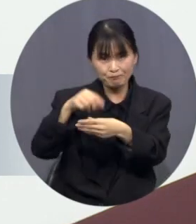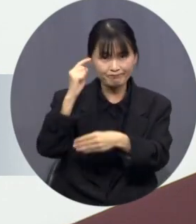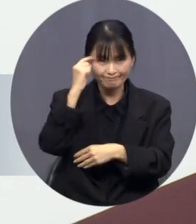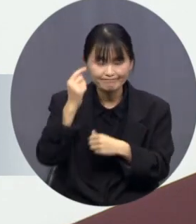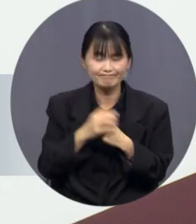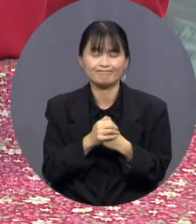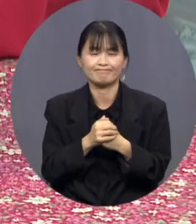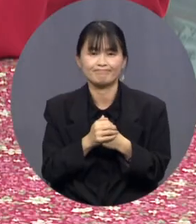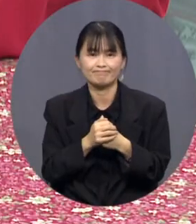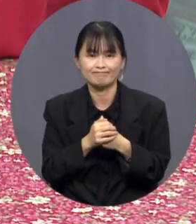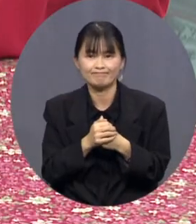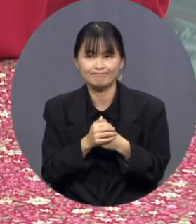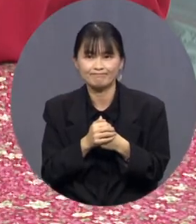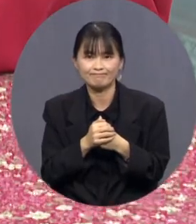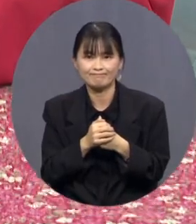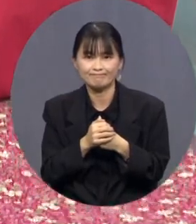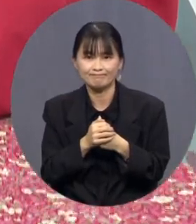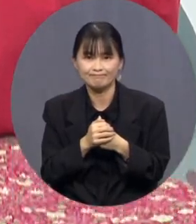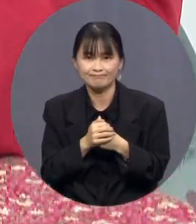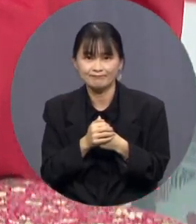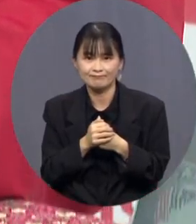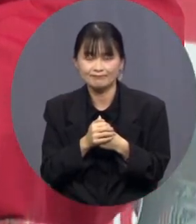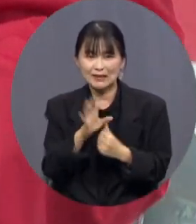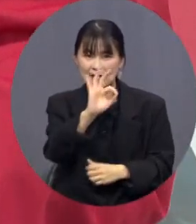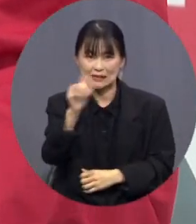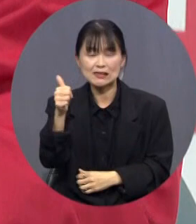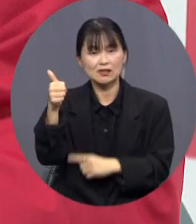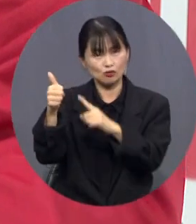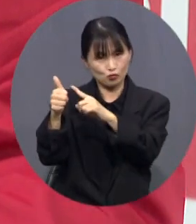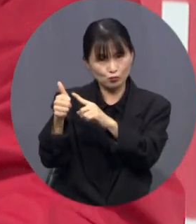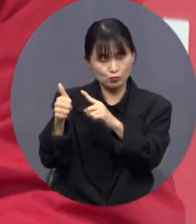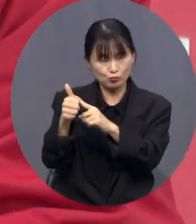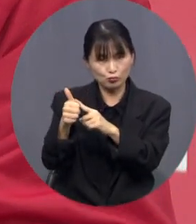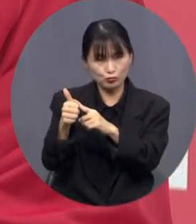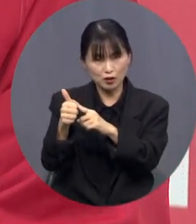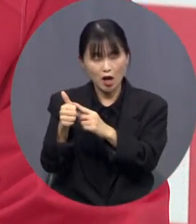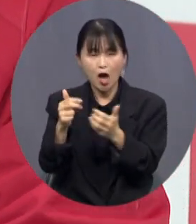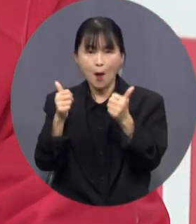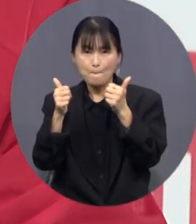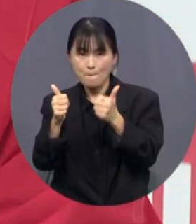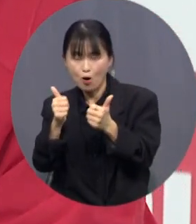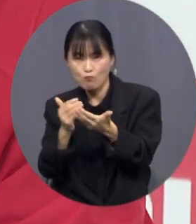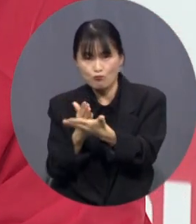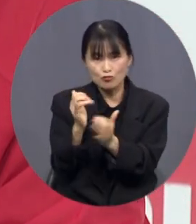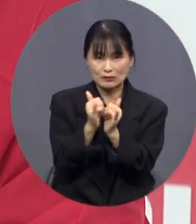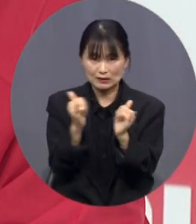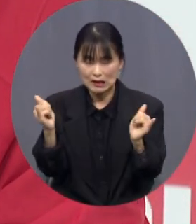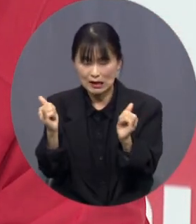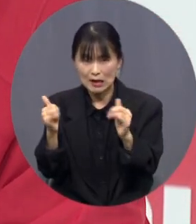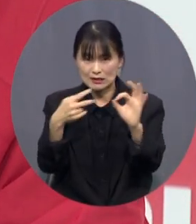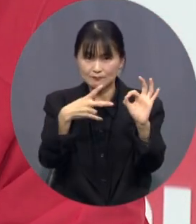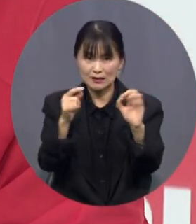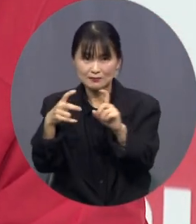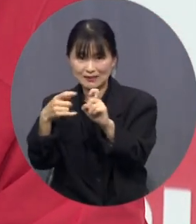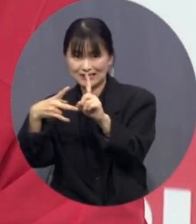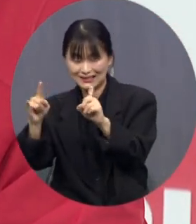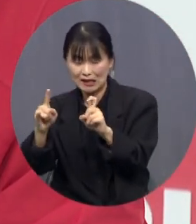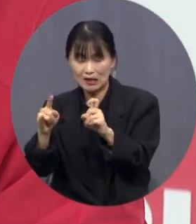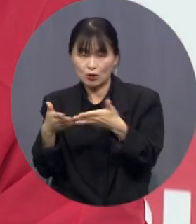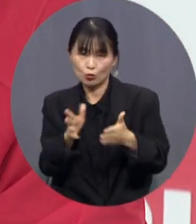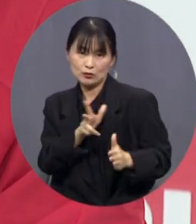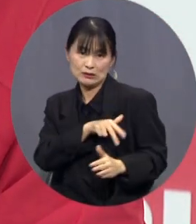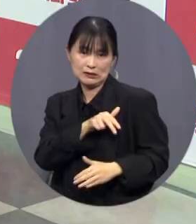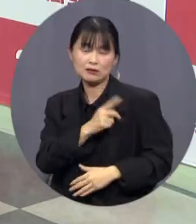생각하고 있습니다 이에 맞서는 이경용 예비후보는 법무사 출신으로 제 10대대 도의원을